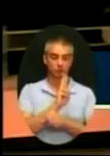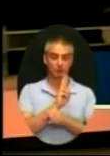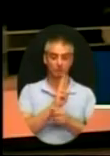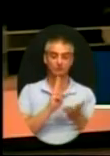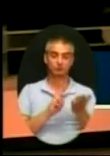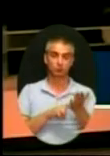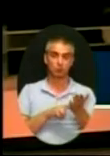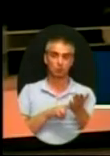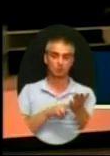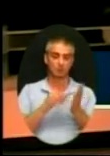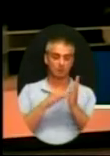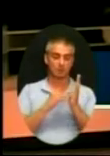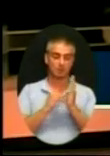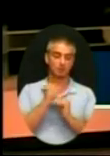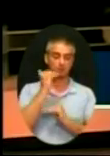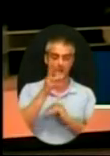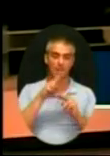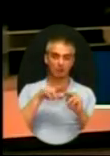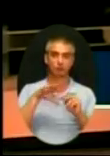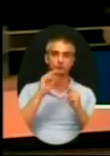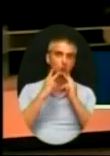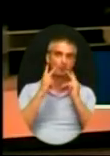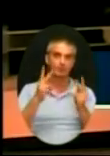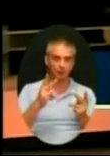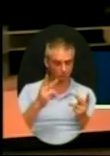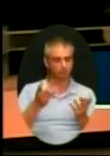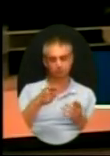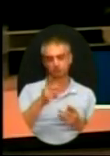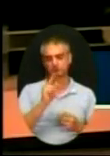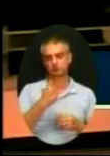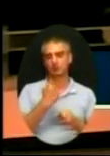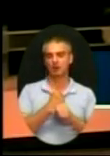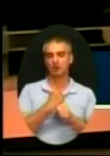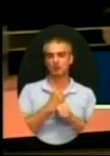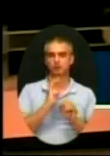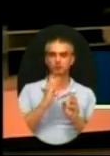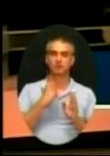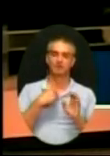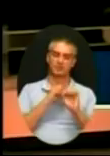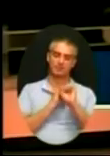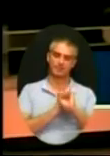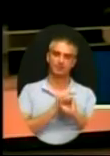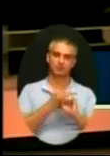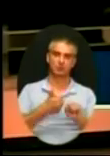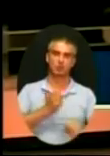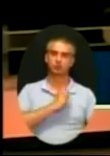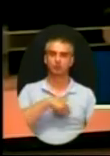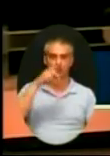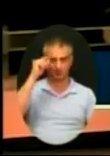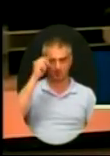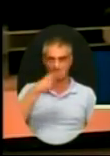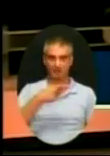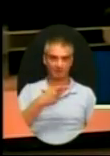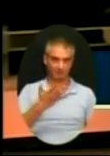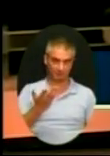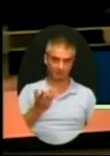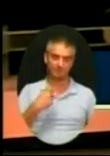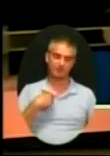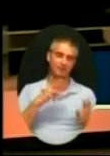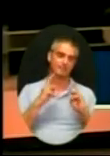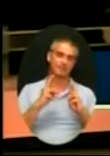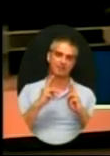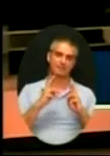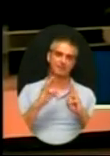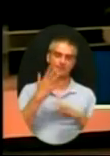שומרת זכויות לתאריך יותר מאוחר, אחר שימצאו פתרון לכך, לשם צריך להתכוון. אני מחזק את ראש העיר תל אביב במהלך הזה,